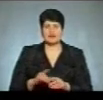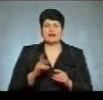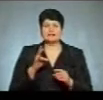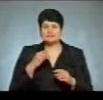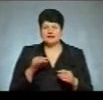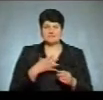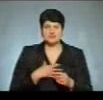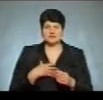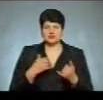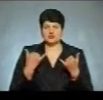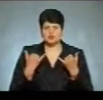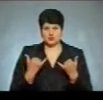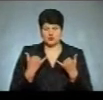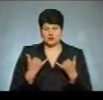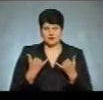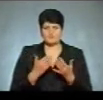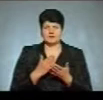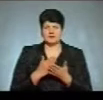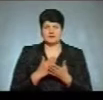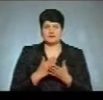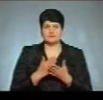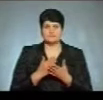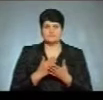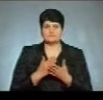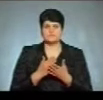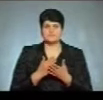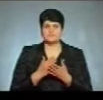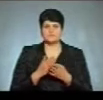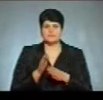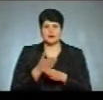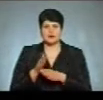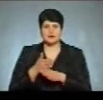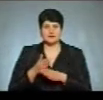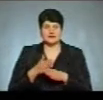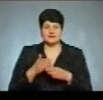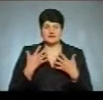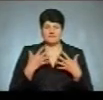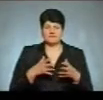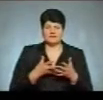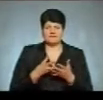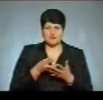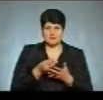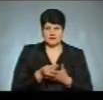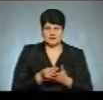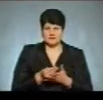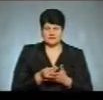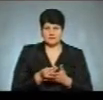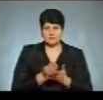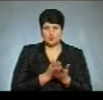Найважливіше, сьогодні відбувається градація вже виплат,